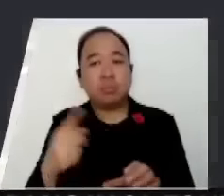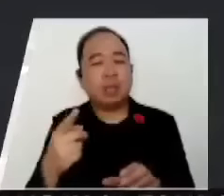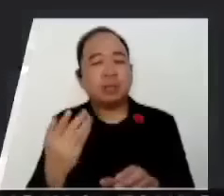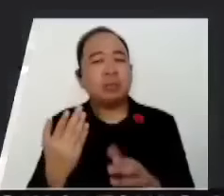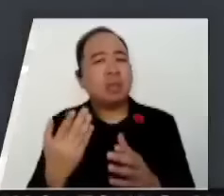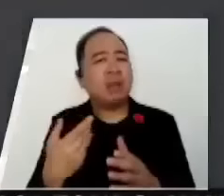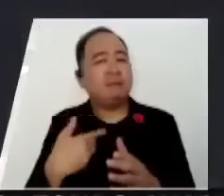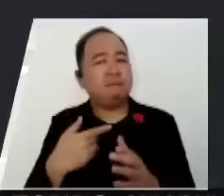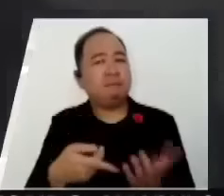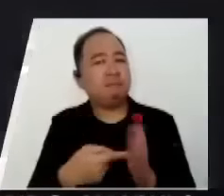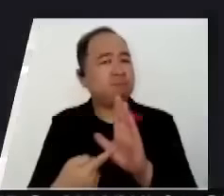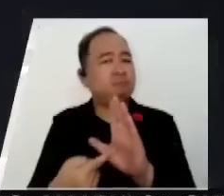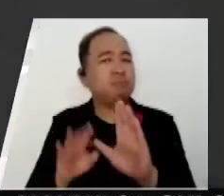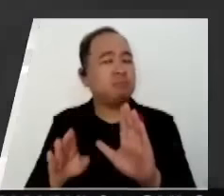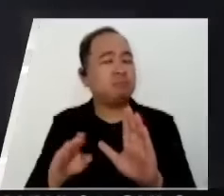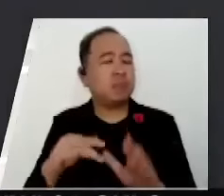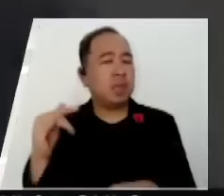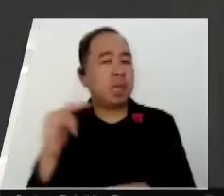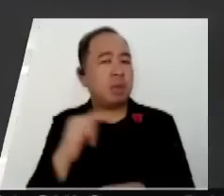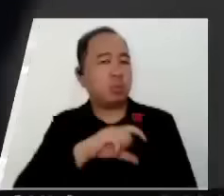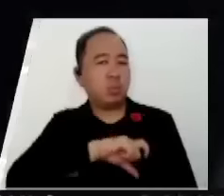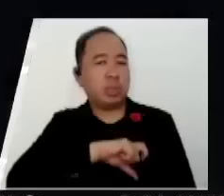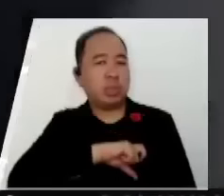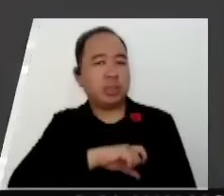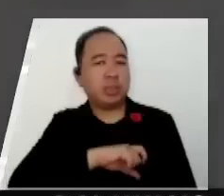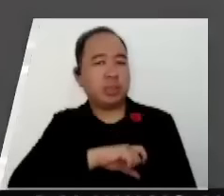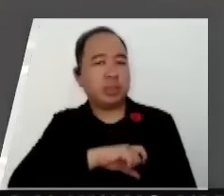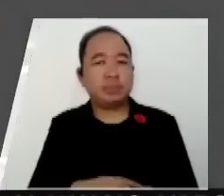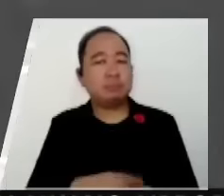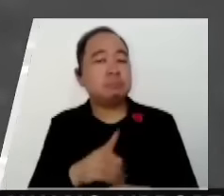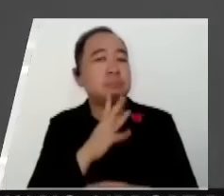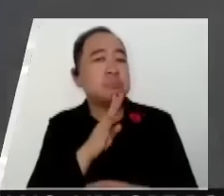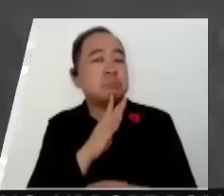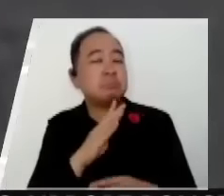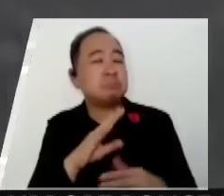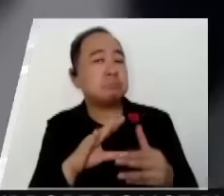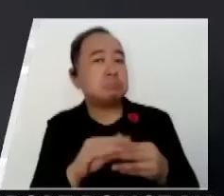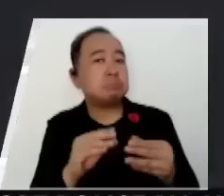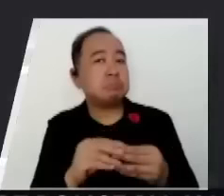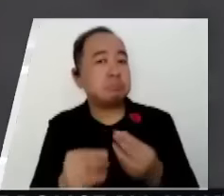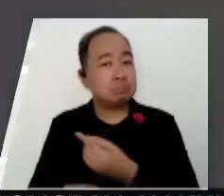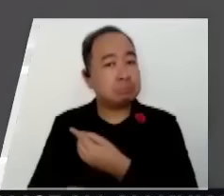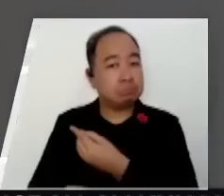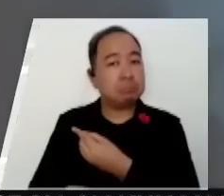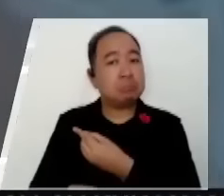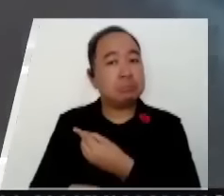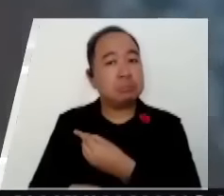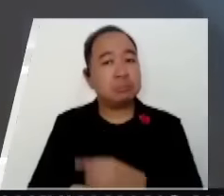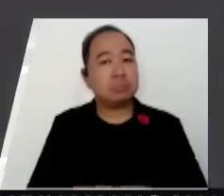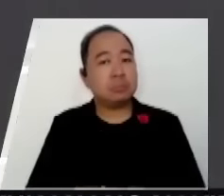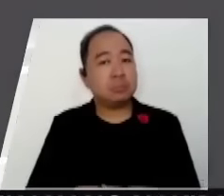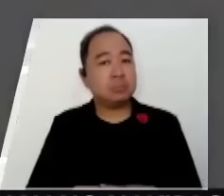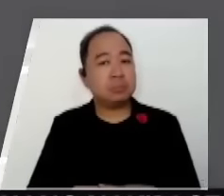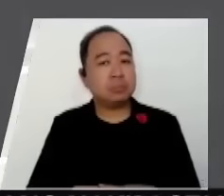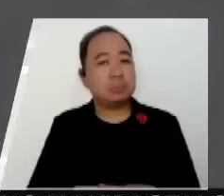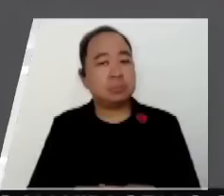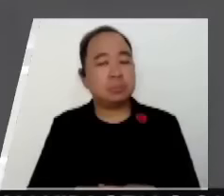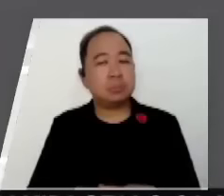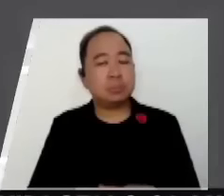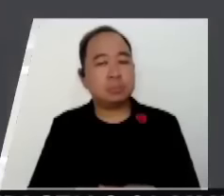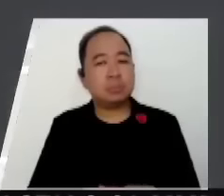and protocol that we have to ask for the license of the apprehend of the vehicle that we are apprehending. Apparently, ayaw pong